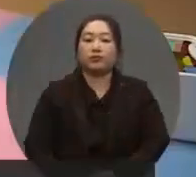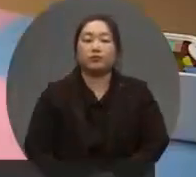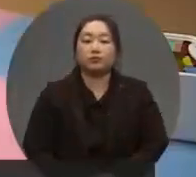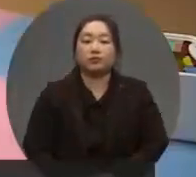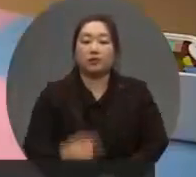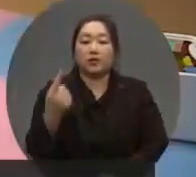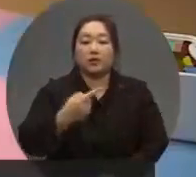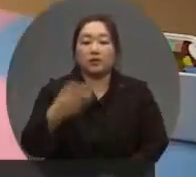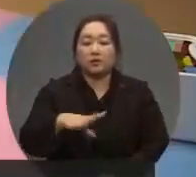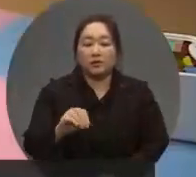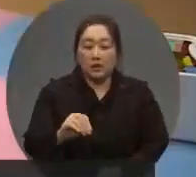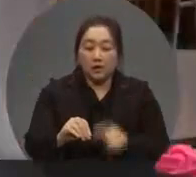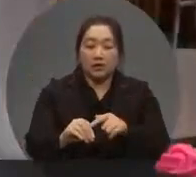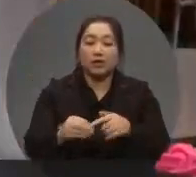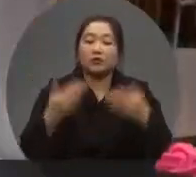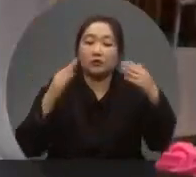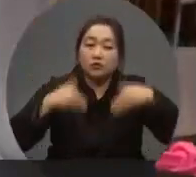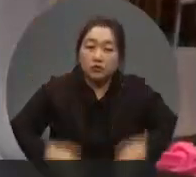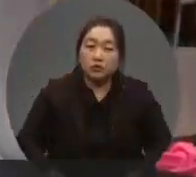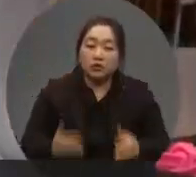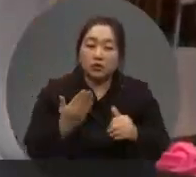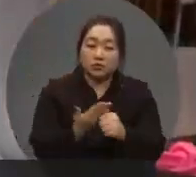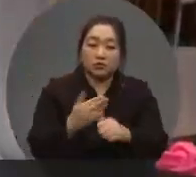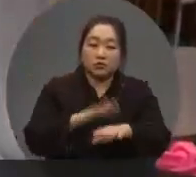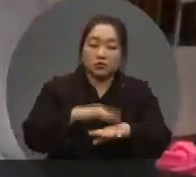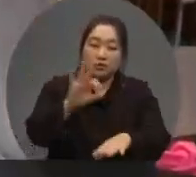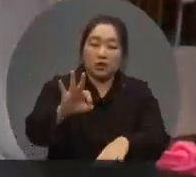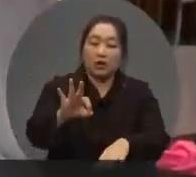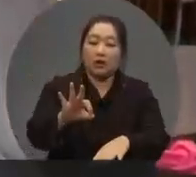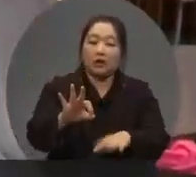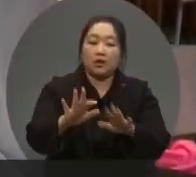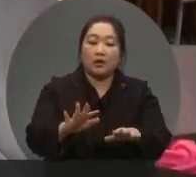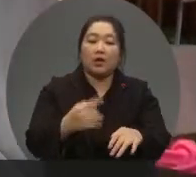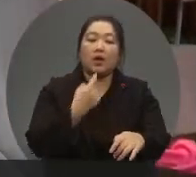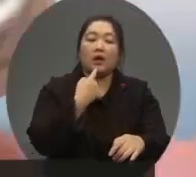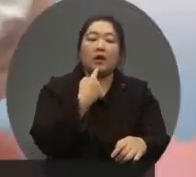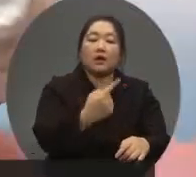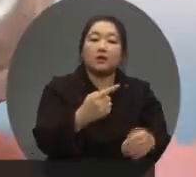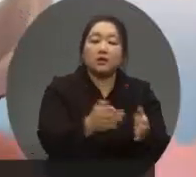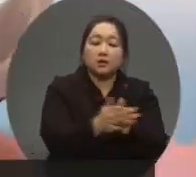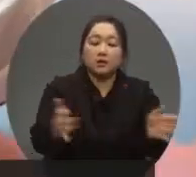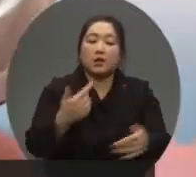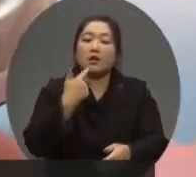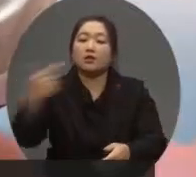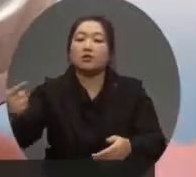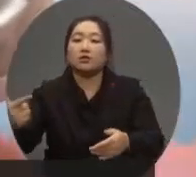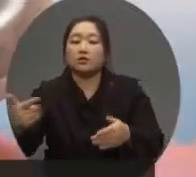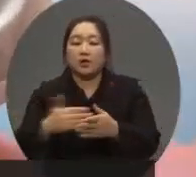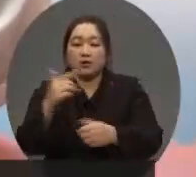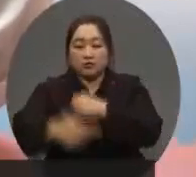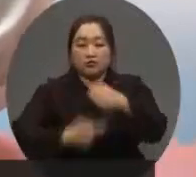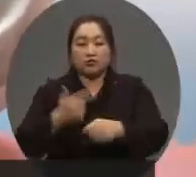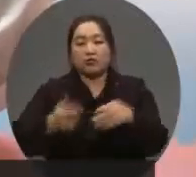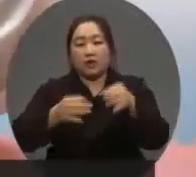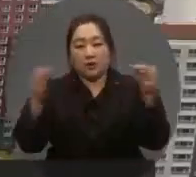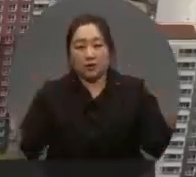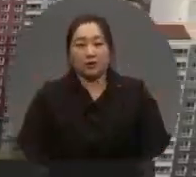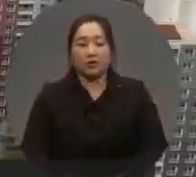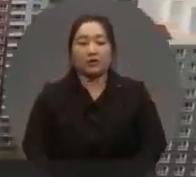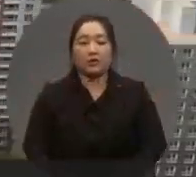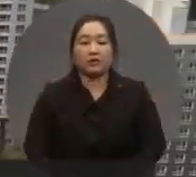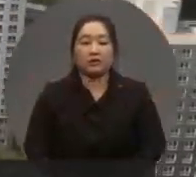천만 원이 나오는 출산 유가 수당은 지급 기간이 한 살에서 시작해 여섯 살까지 6년으로 조정됩니다